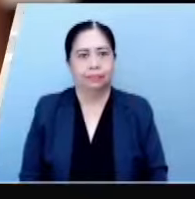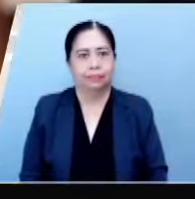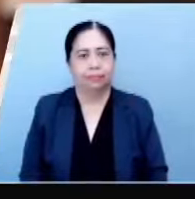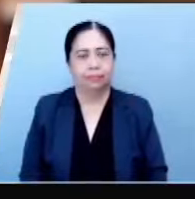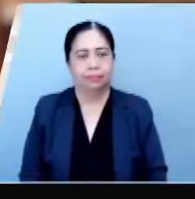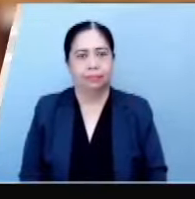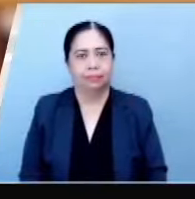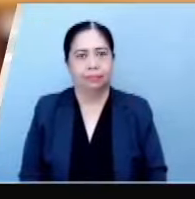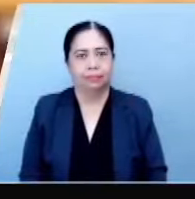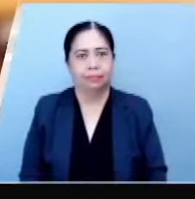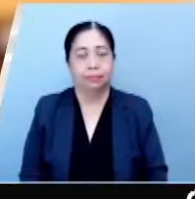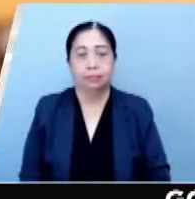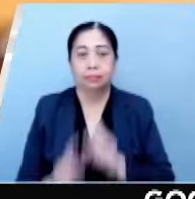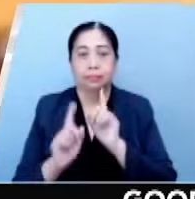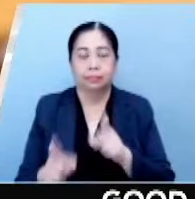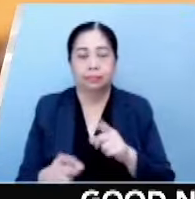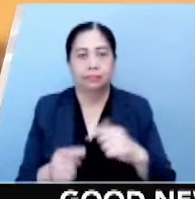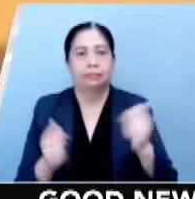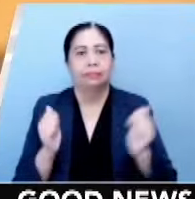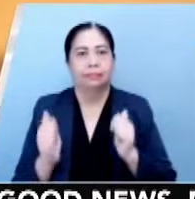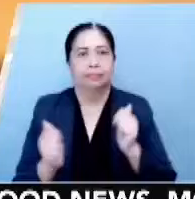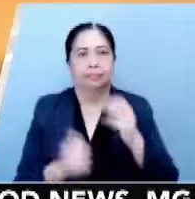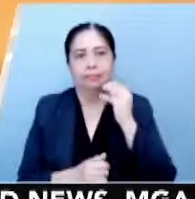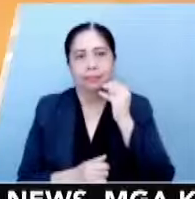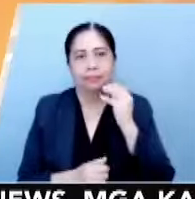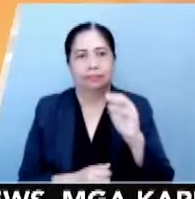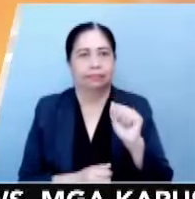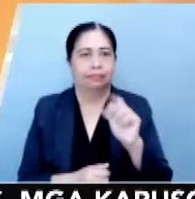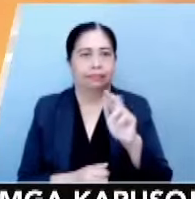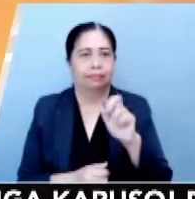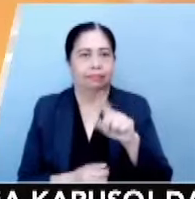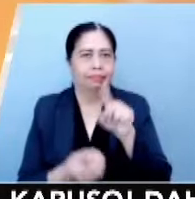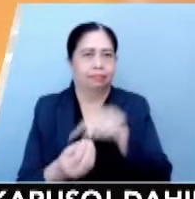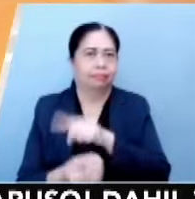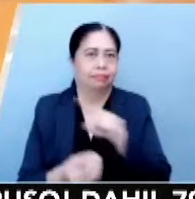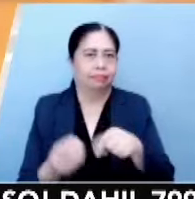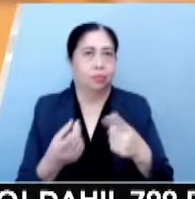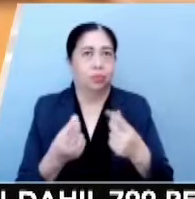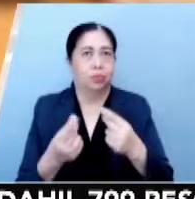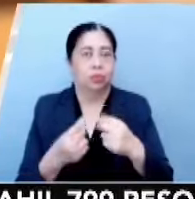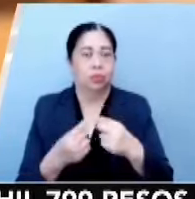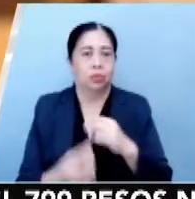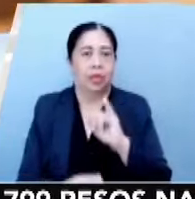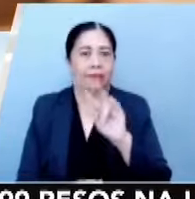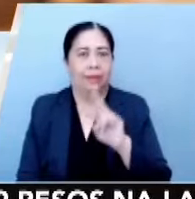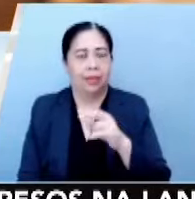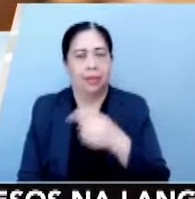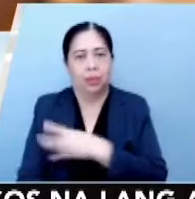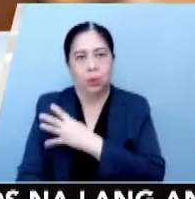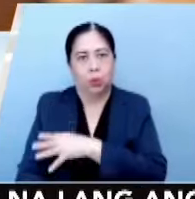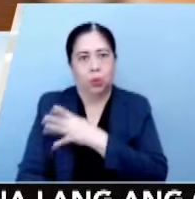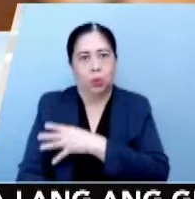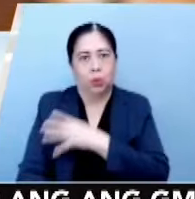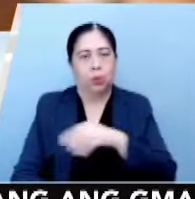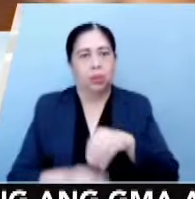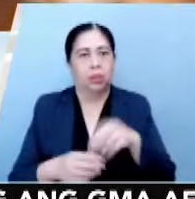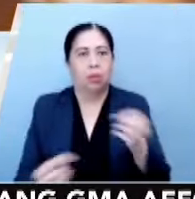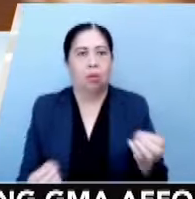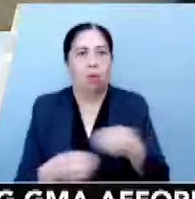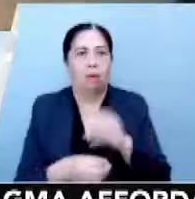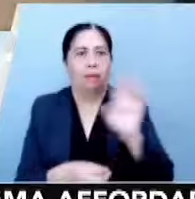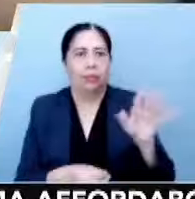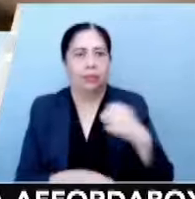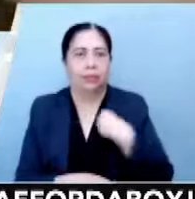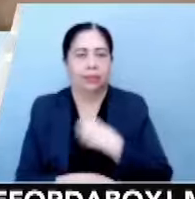Sumagot na ang celebrity na si Mariel Padilla sa mga batiko sa ginawa niyang pag-IV drip sa loob ng tanggapan ng kanyang asawang si Senador Robin